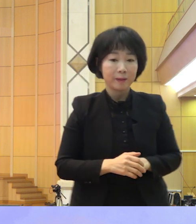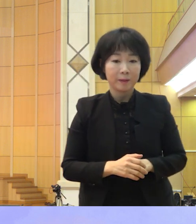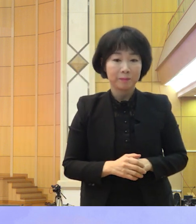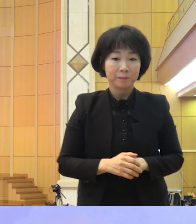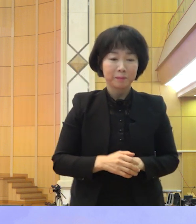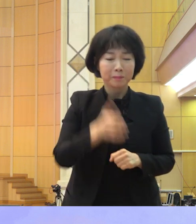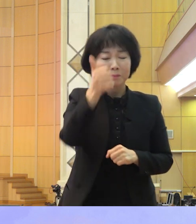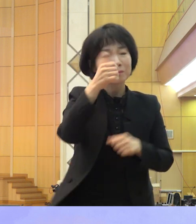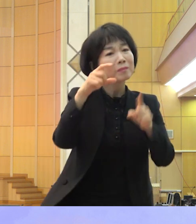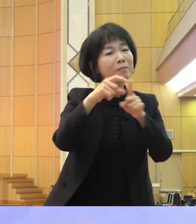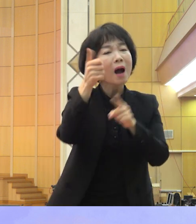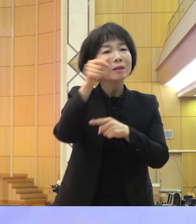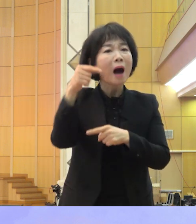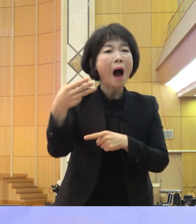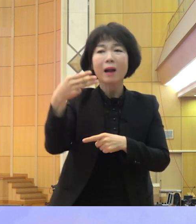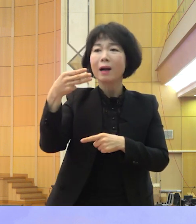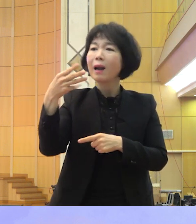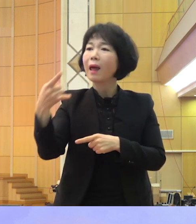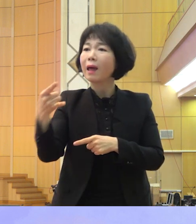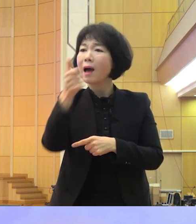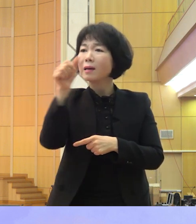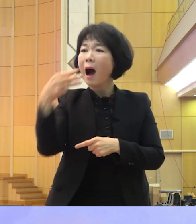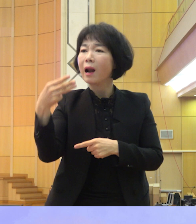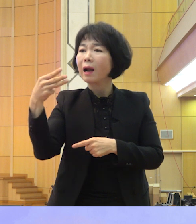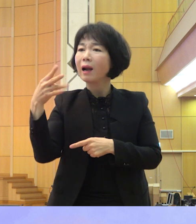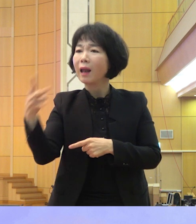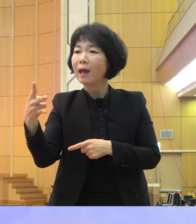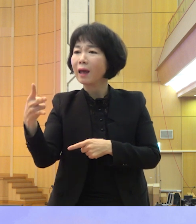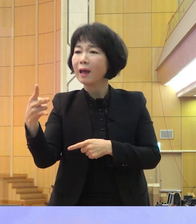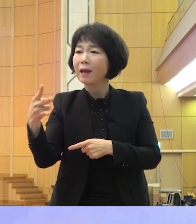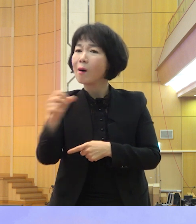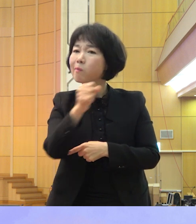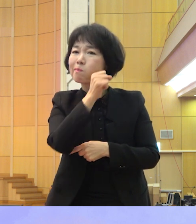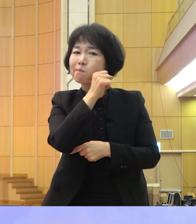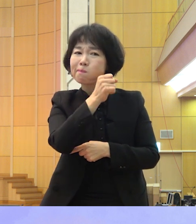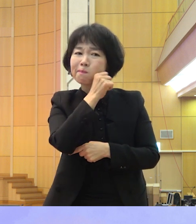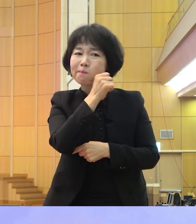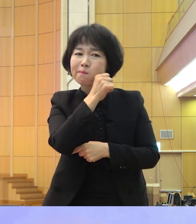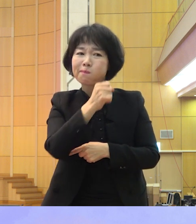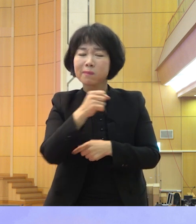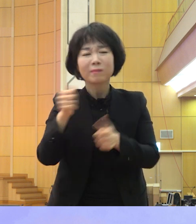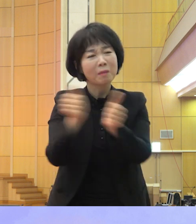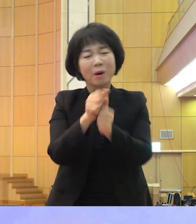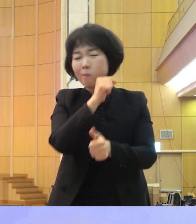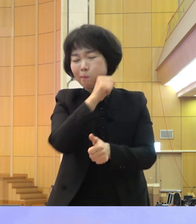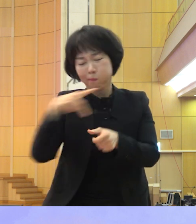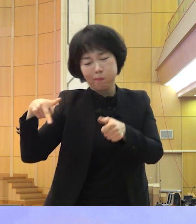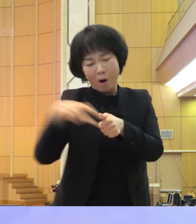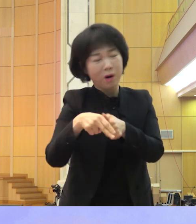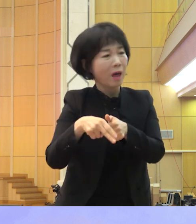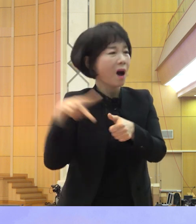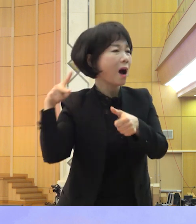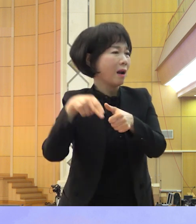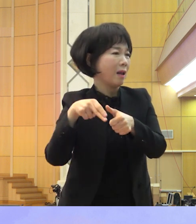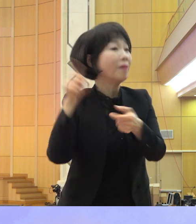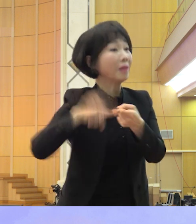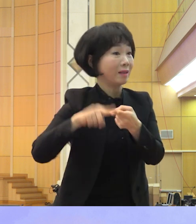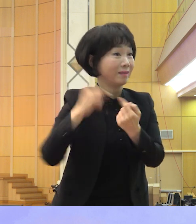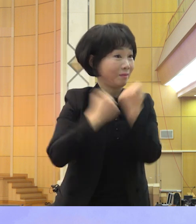할례 안 할례 이런 말이 아니에요. 네. 언약의 할례라는 말이